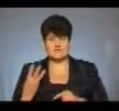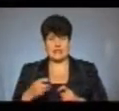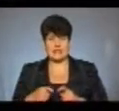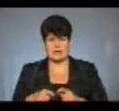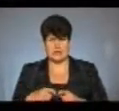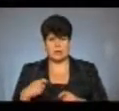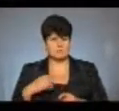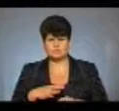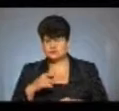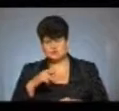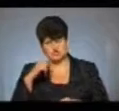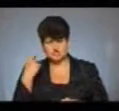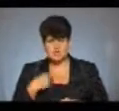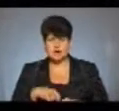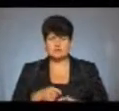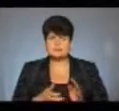жарко, боровся з спрагою.